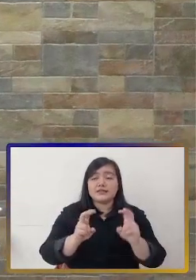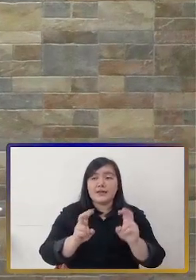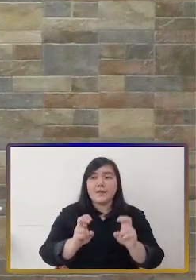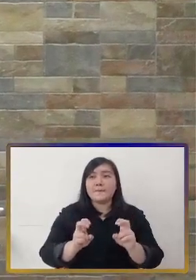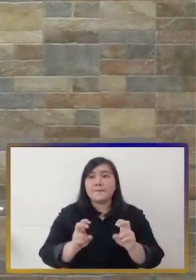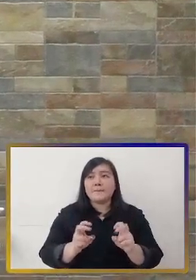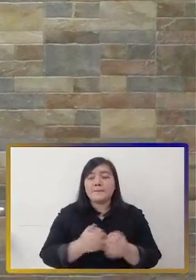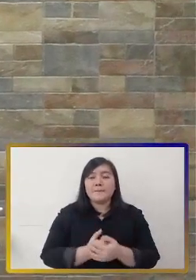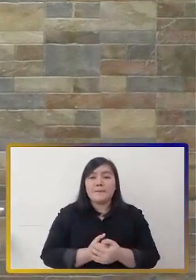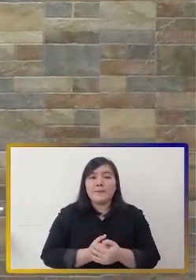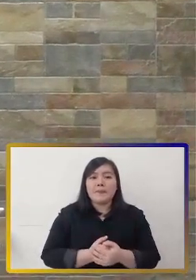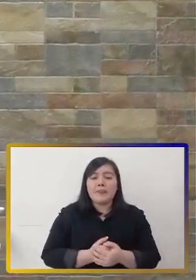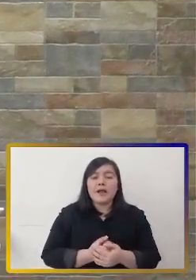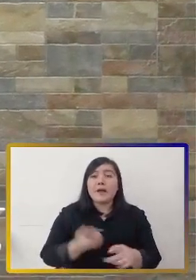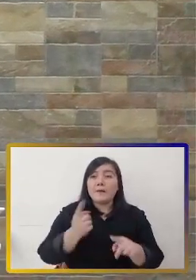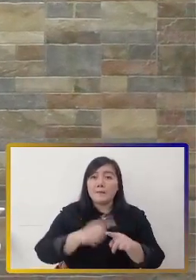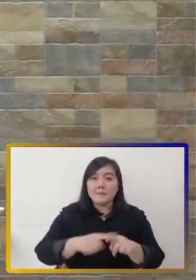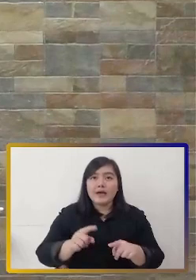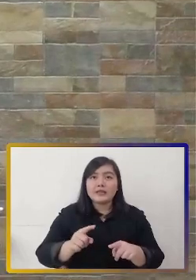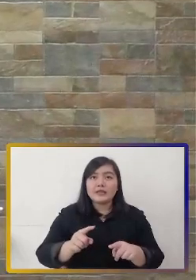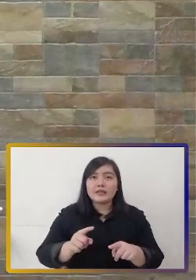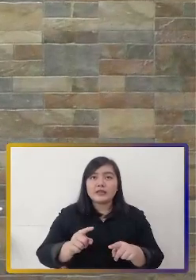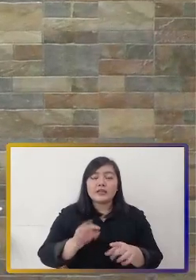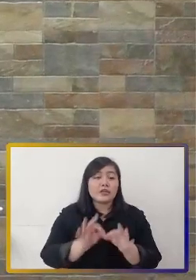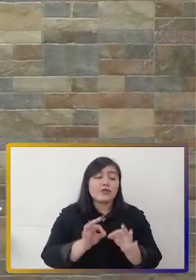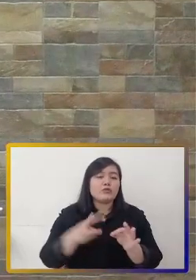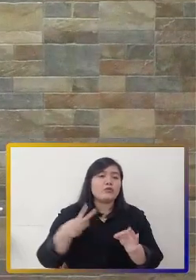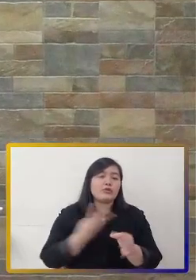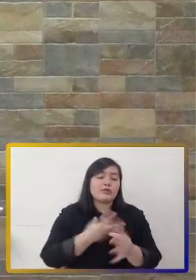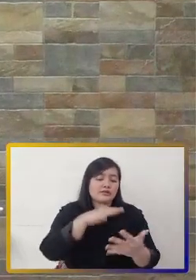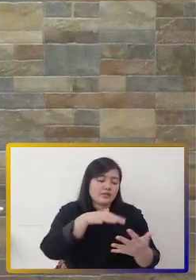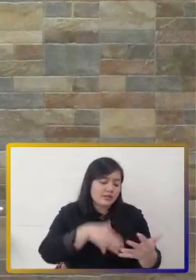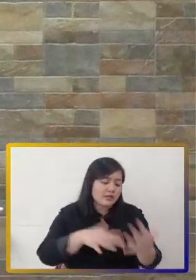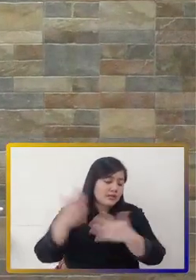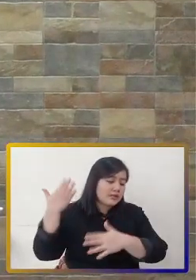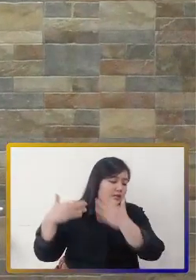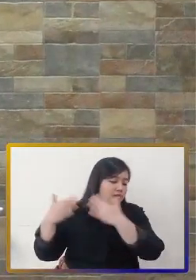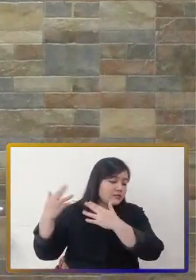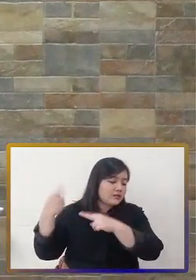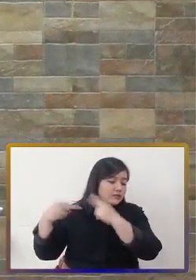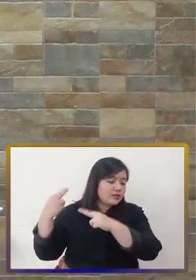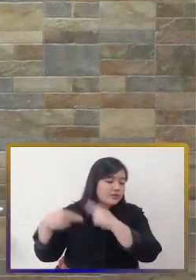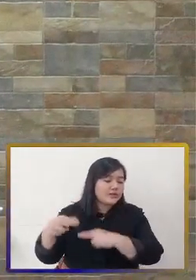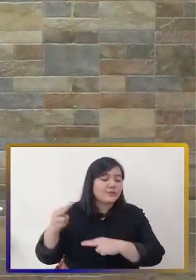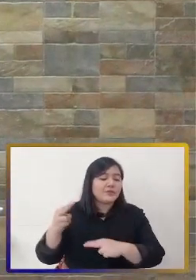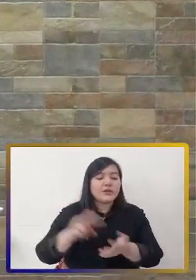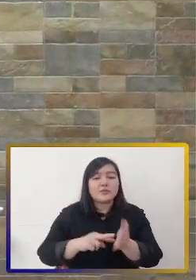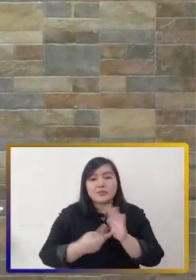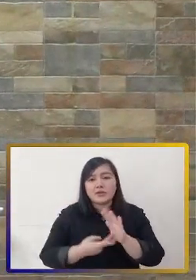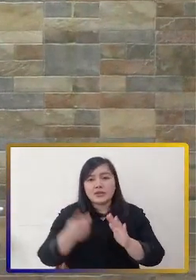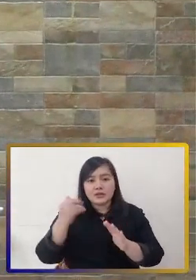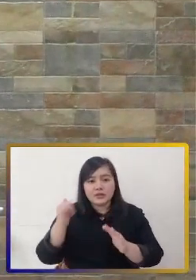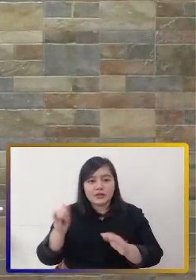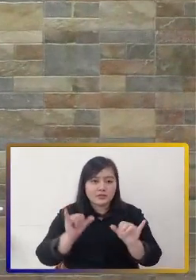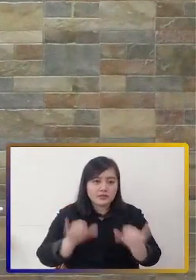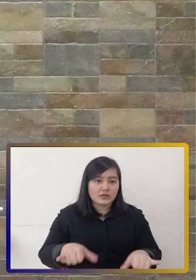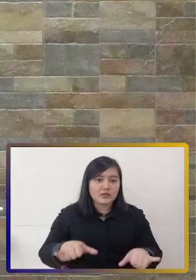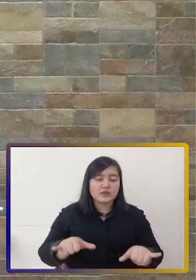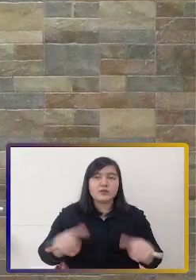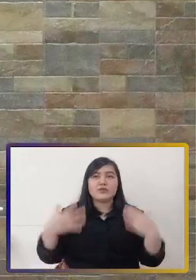kanilang pinanghahawakan na katuruan ay katuruan ng Panginoong Hesukristo. So makikita niyo po, mga kapatid,